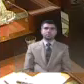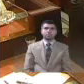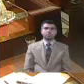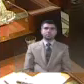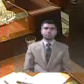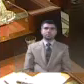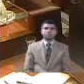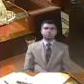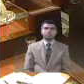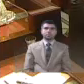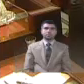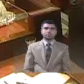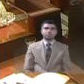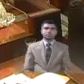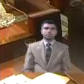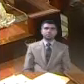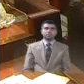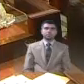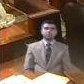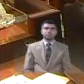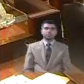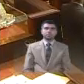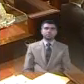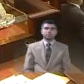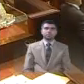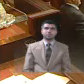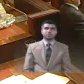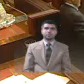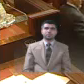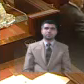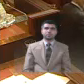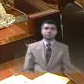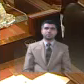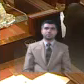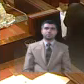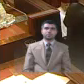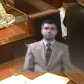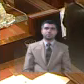انت كتحمل الكلام ديال ماشي معاك تنهضر.